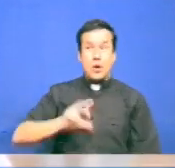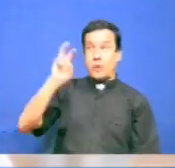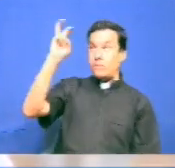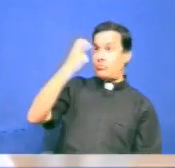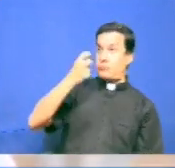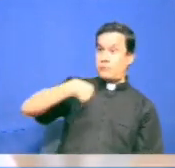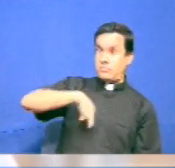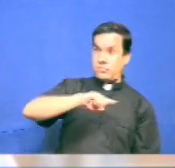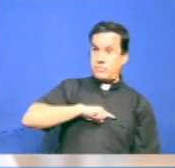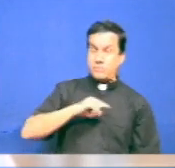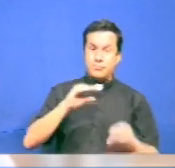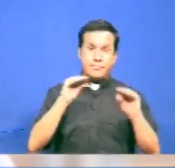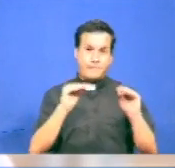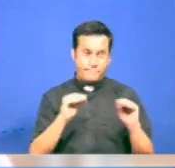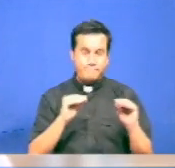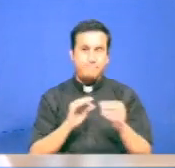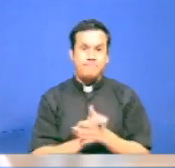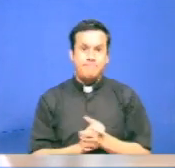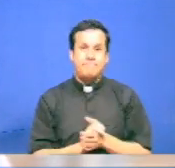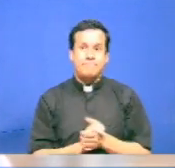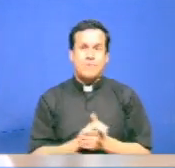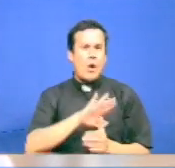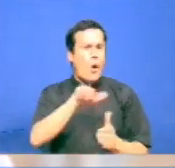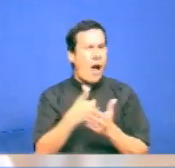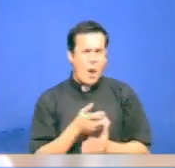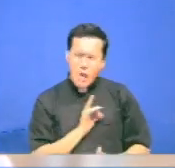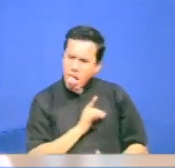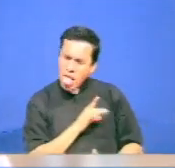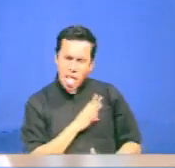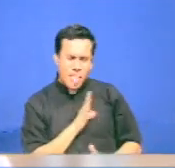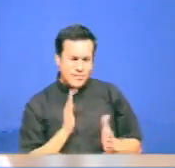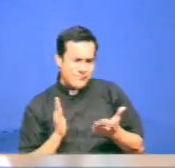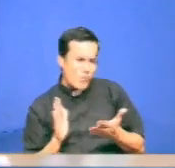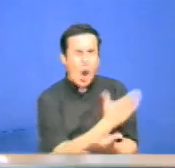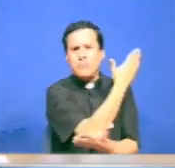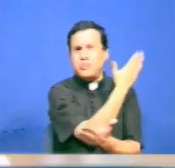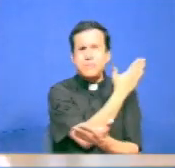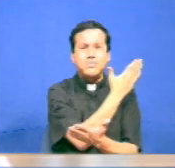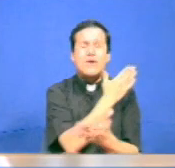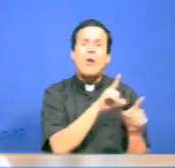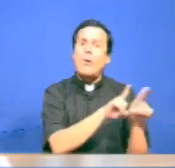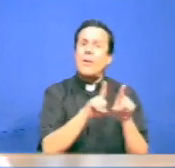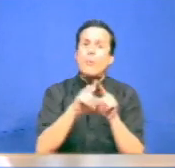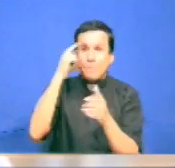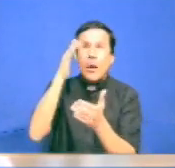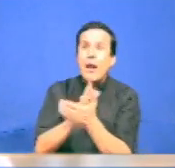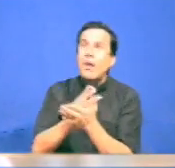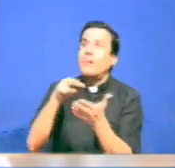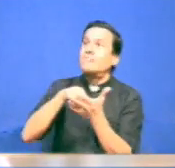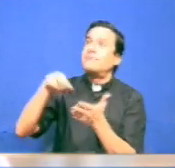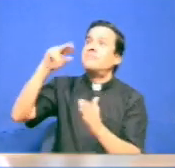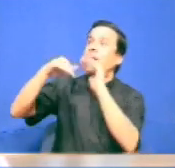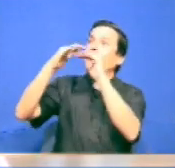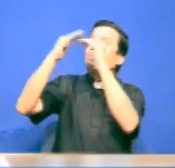utusikie. Utuondolee mashaka yote kuhusu uzima wako katika utukufu wa mbinguni.